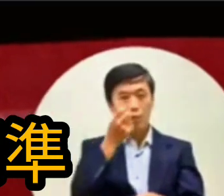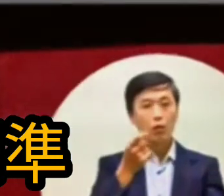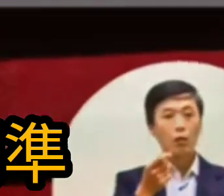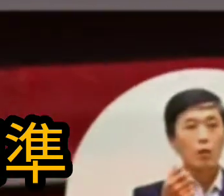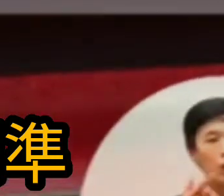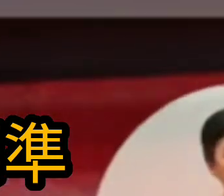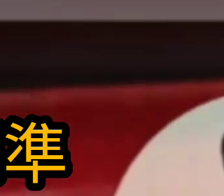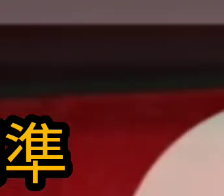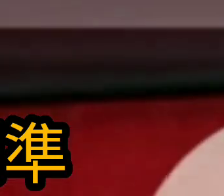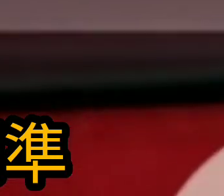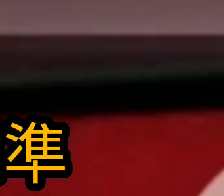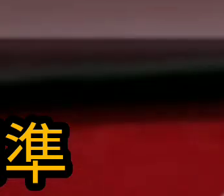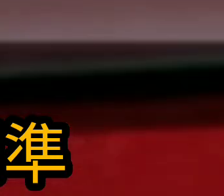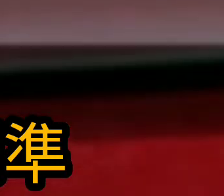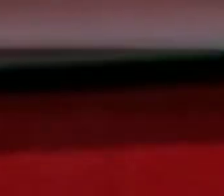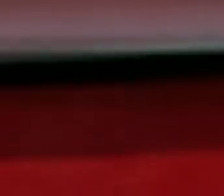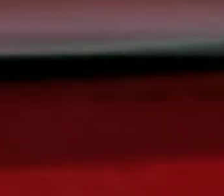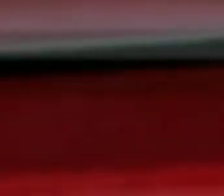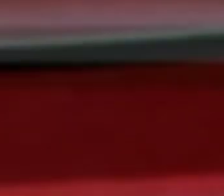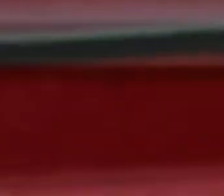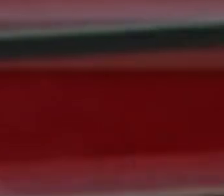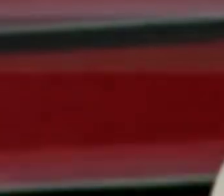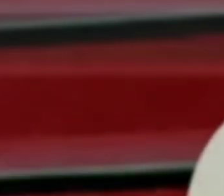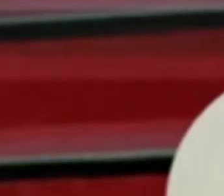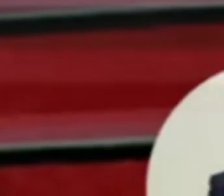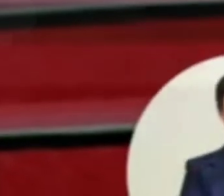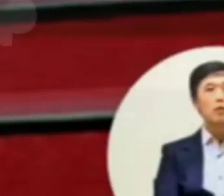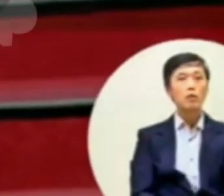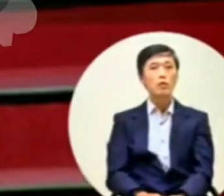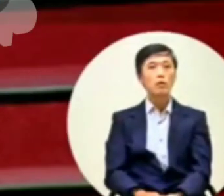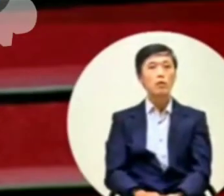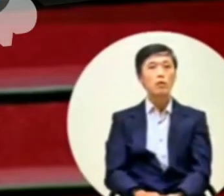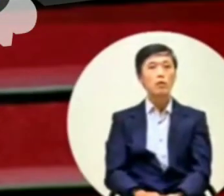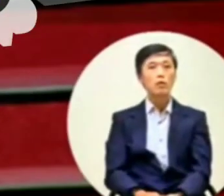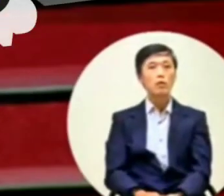不要呢两套标准。